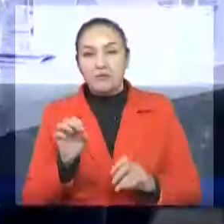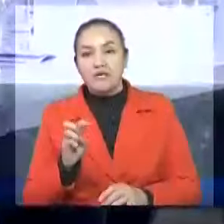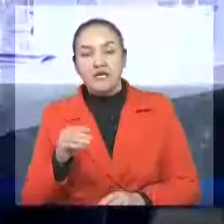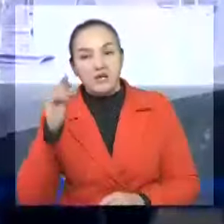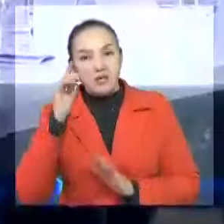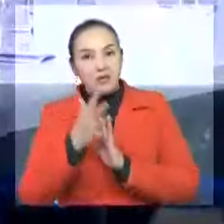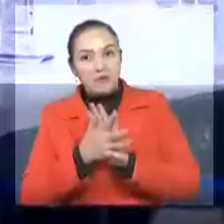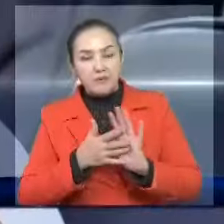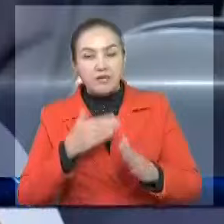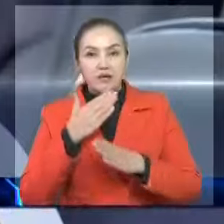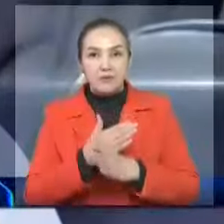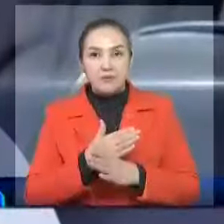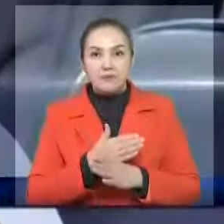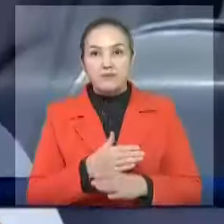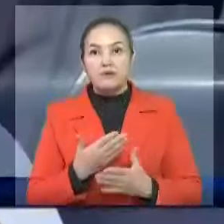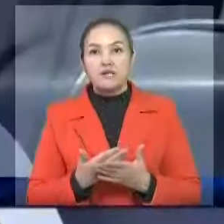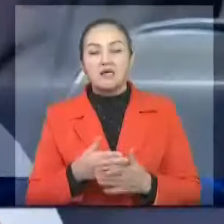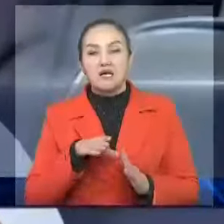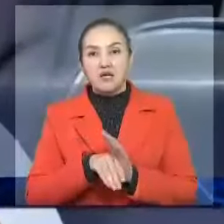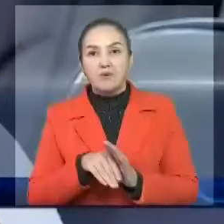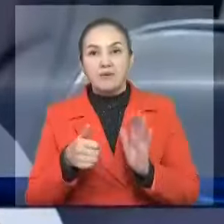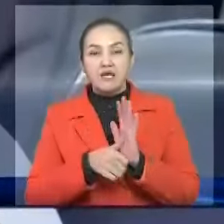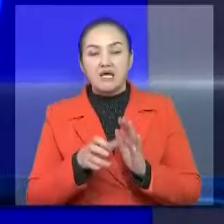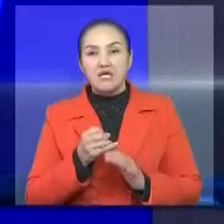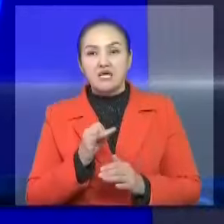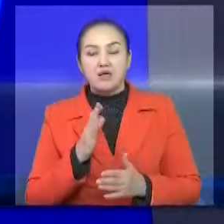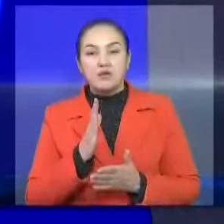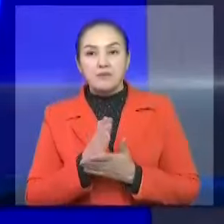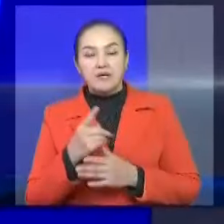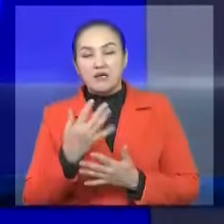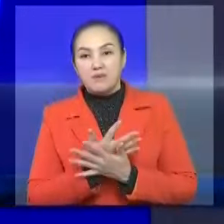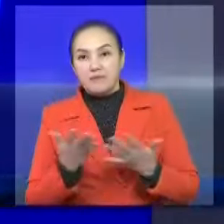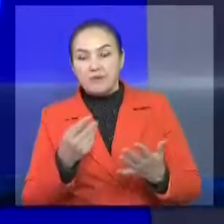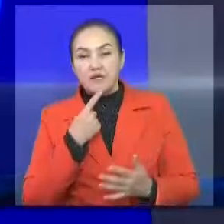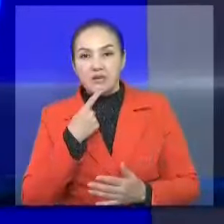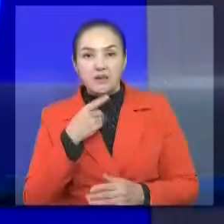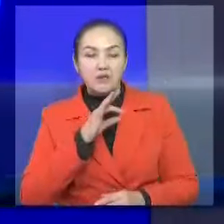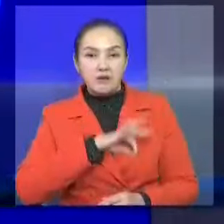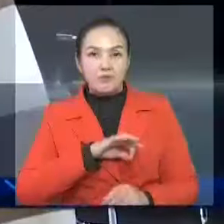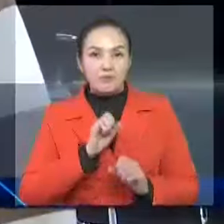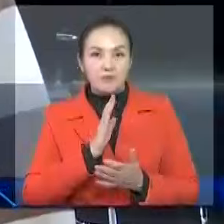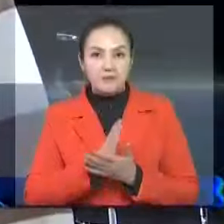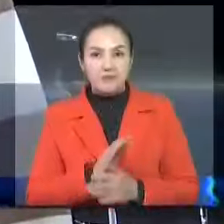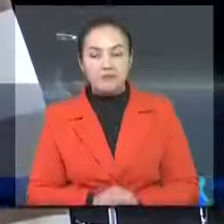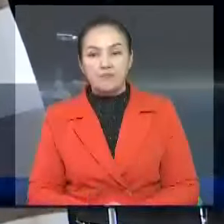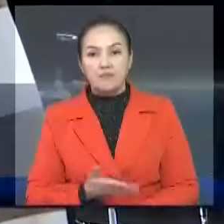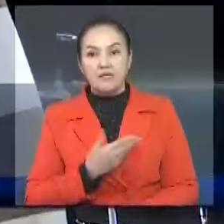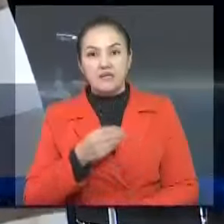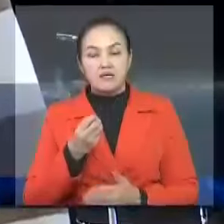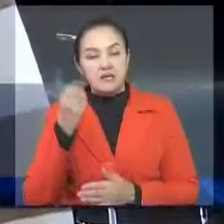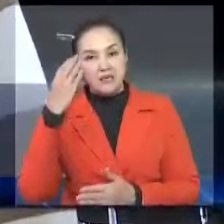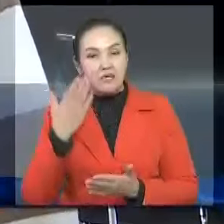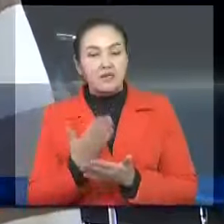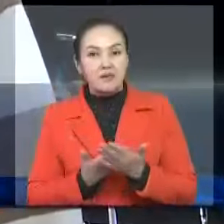ұғынуға көмектесетін таптырмас құрал. Қосымша 6 тараудан тұрады. Оны бірнеше тілде қолдануға мүмкіндік бар. Біздер ақылданатын